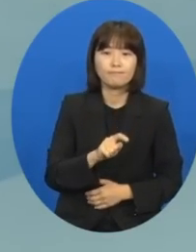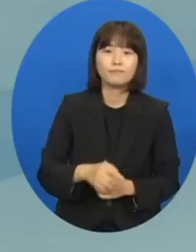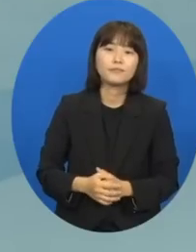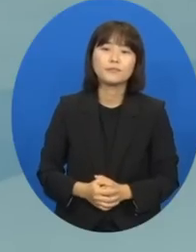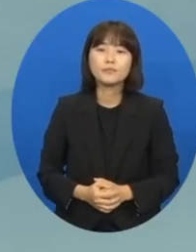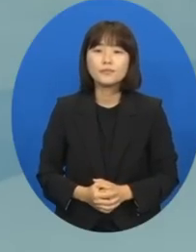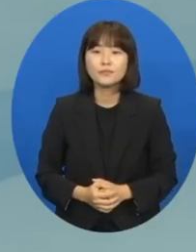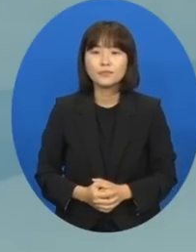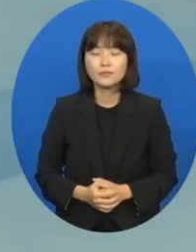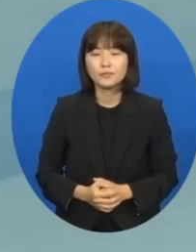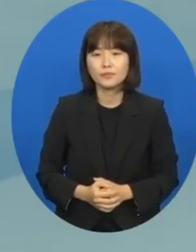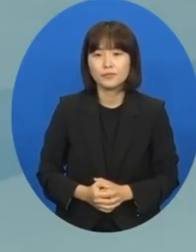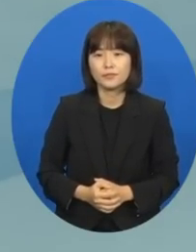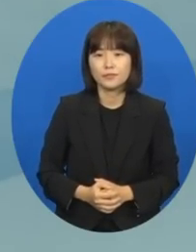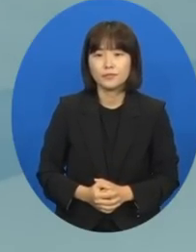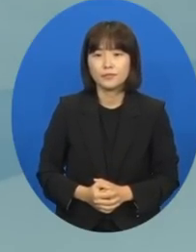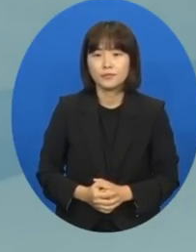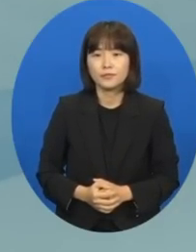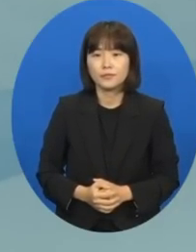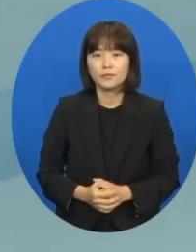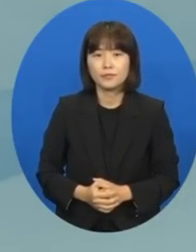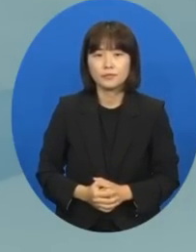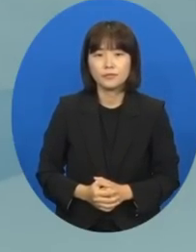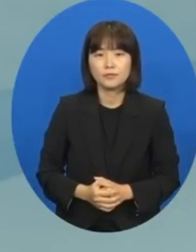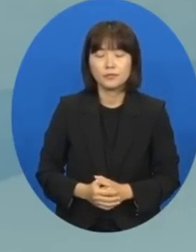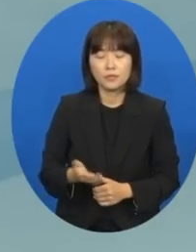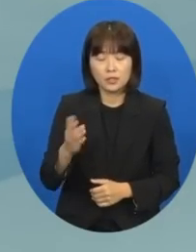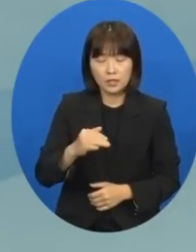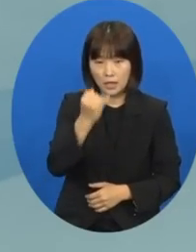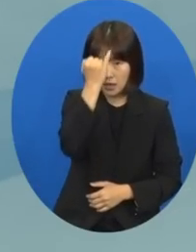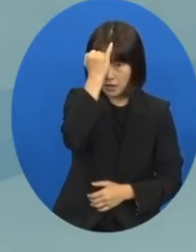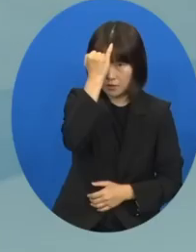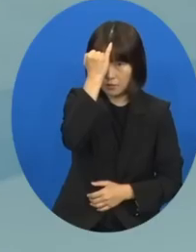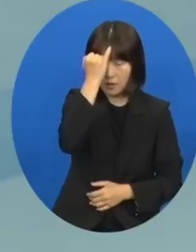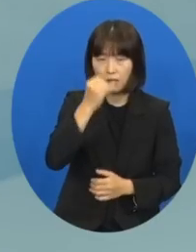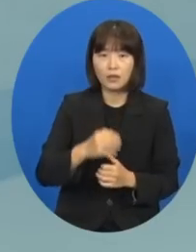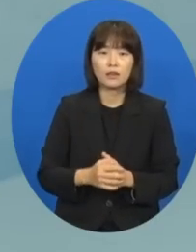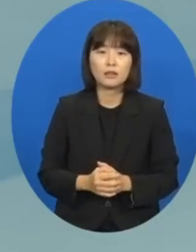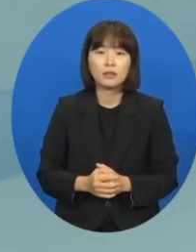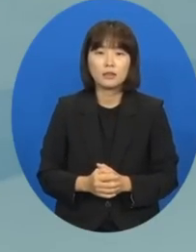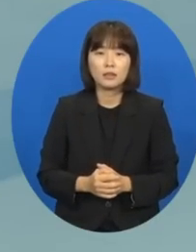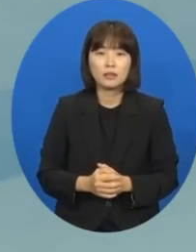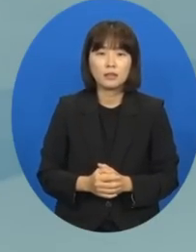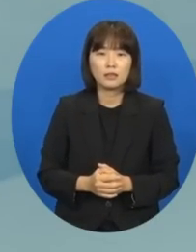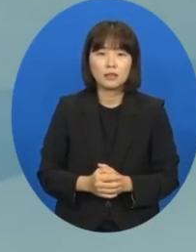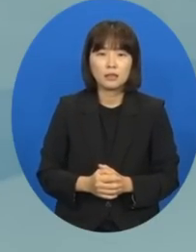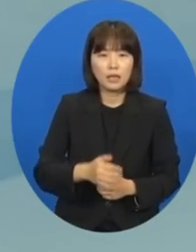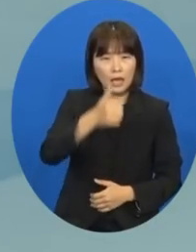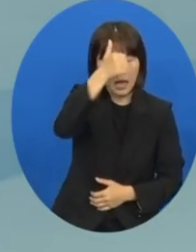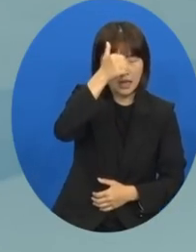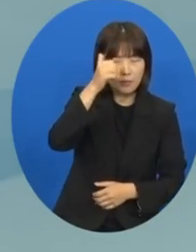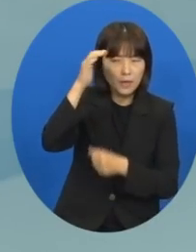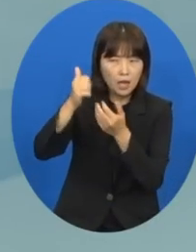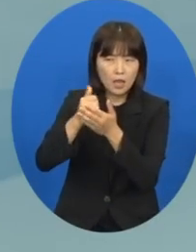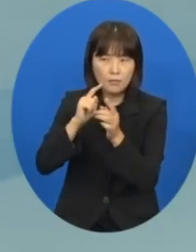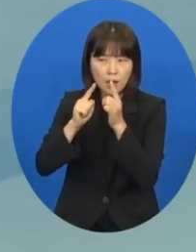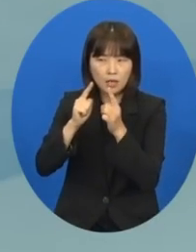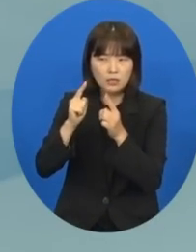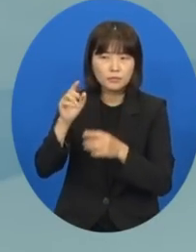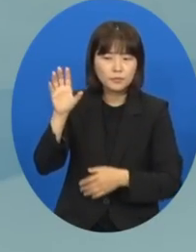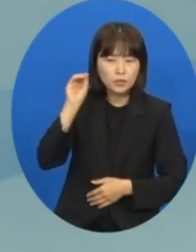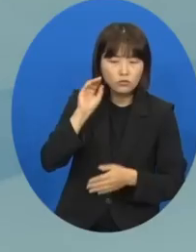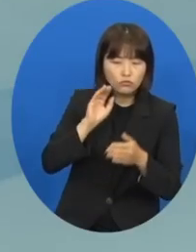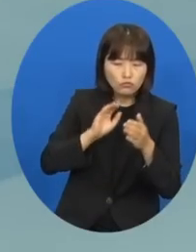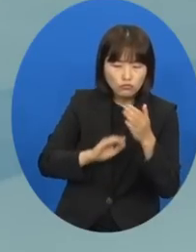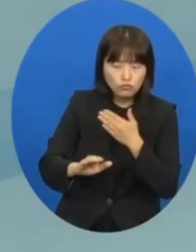어쨌든 그런 말씀이 있었어요. 그런데 하와는 아담이 그 말씀을 들은 그 다음에 창조가 됩니다.